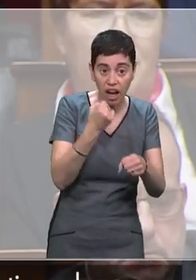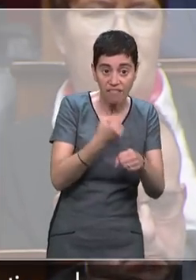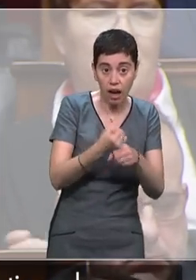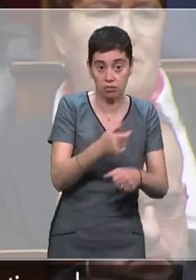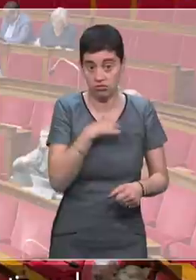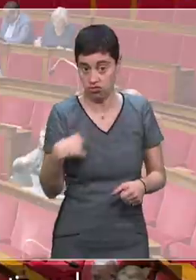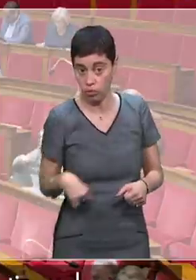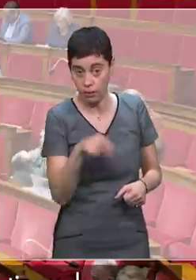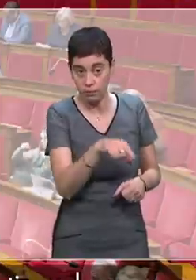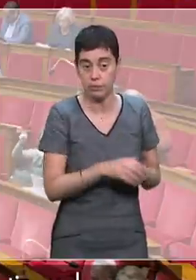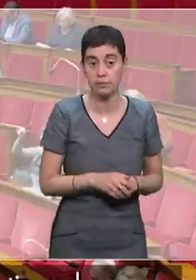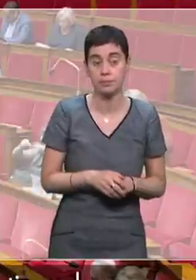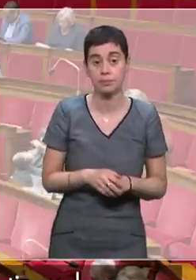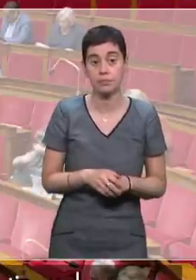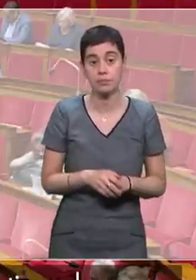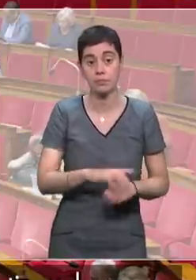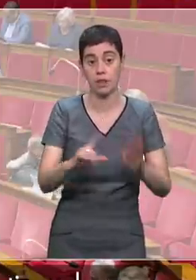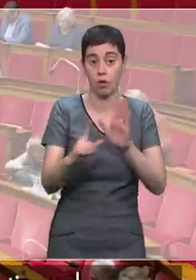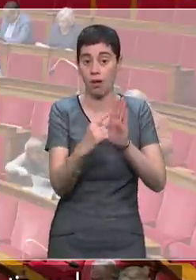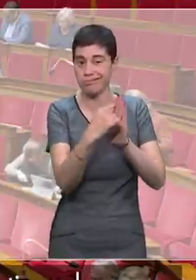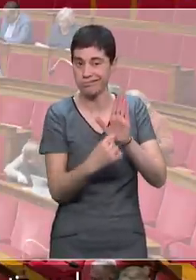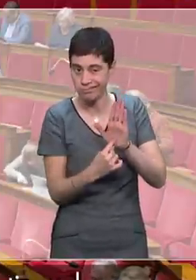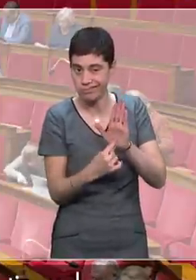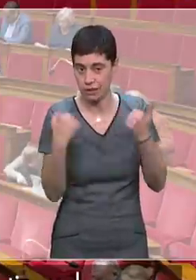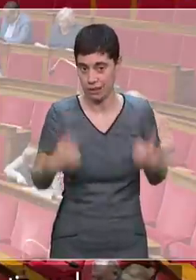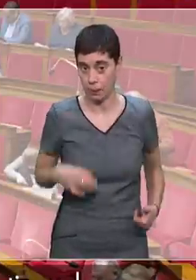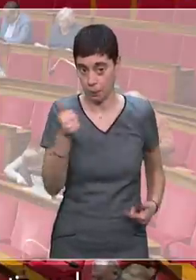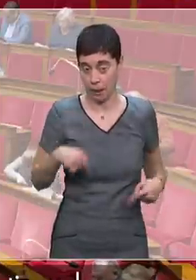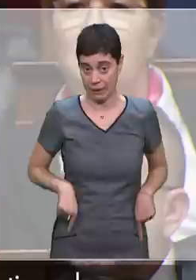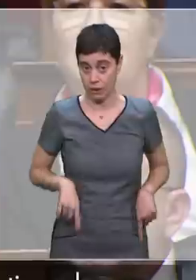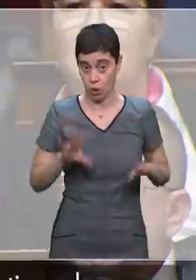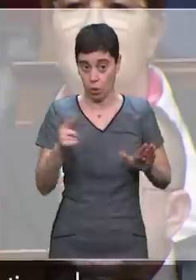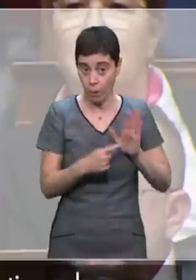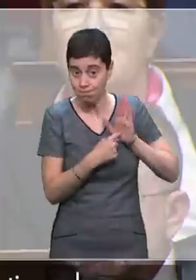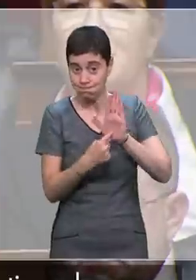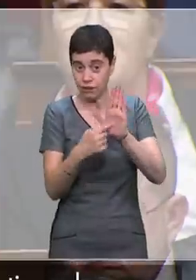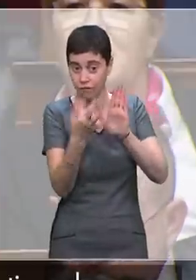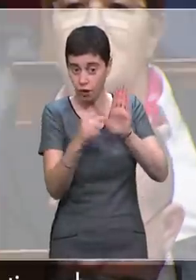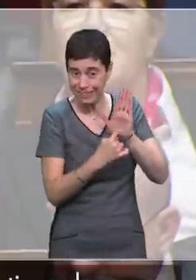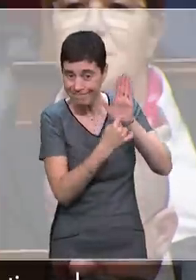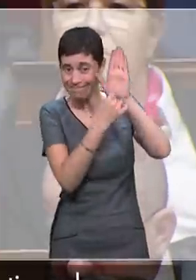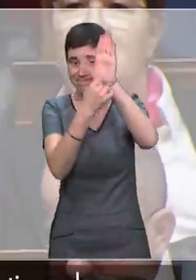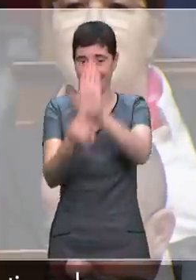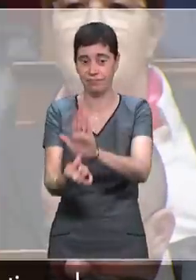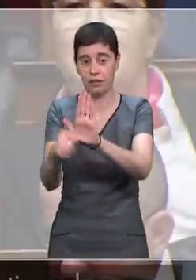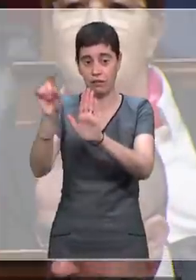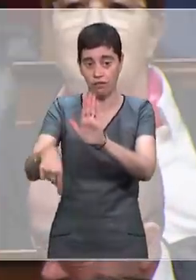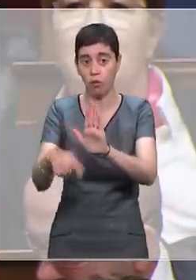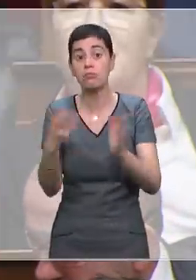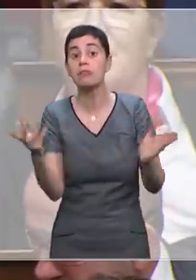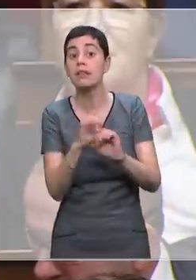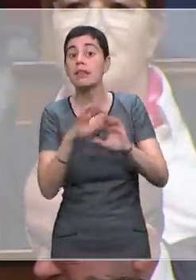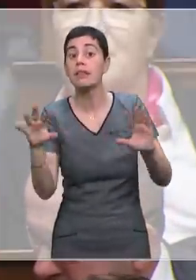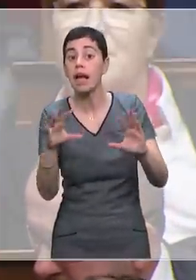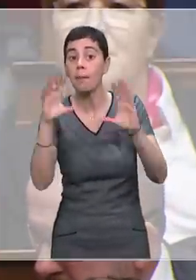chinois. Cette loi, Madame la Première Ministre, pour qu'elle soit forte, la France doit la porter. J'aimerais que vous puissiez clarifier la position de la France dans